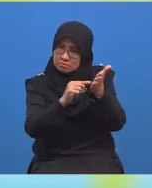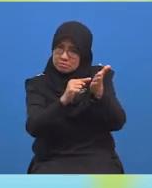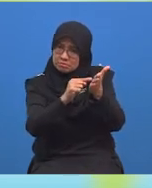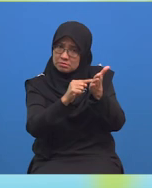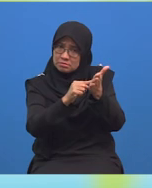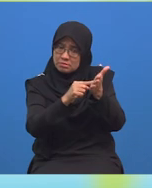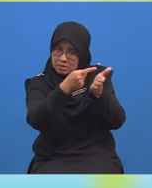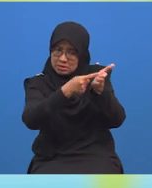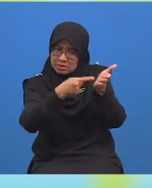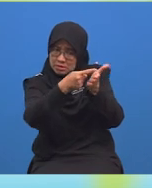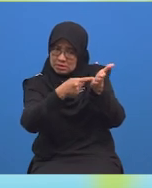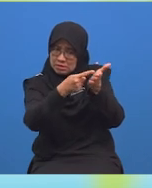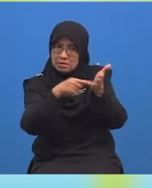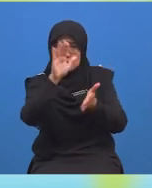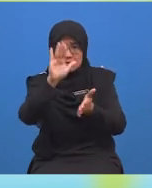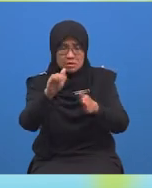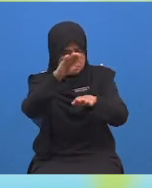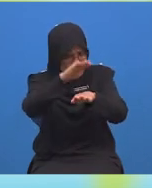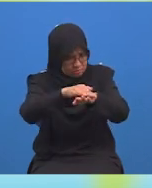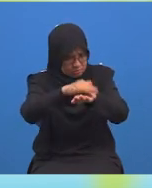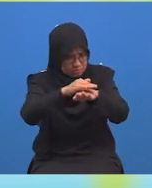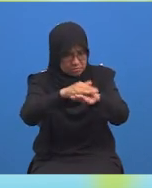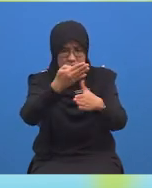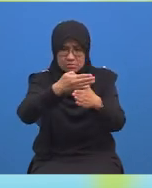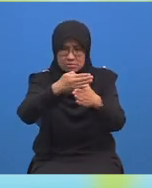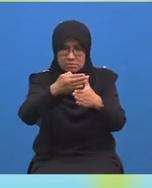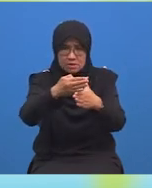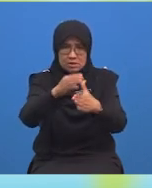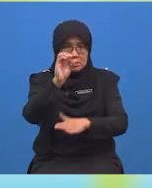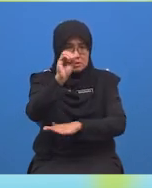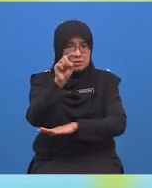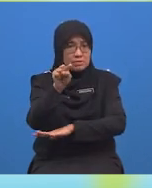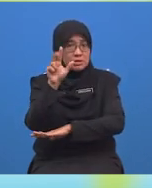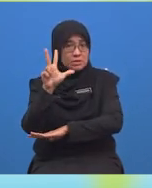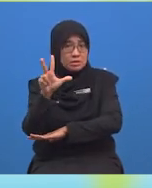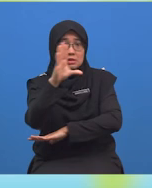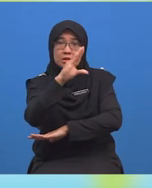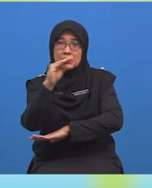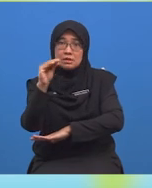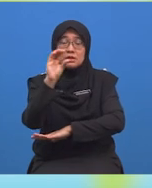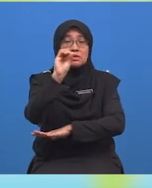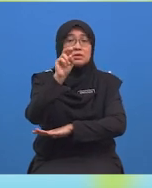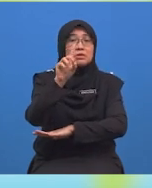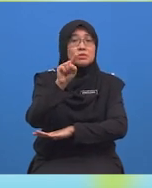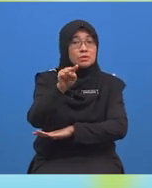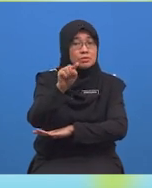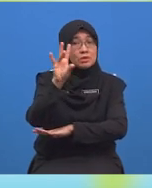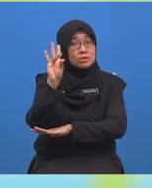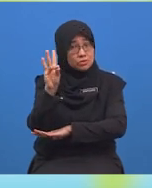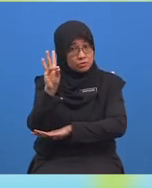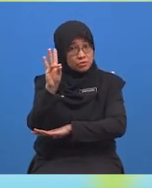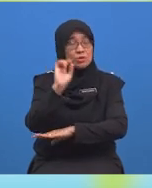petak berlorek yang bertindih antara nilai sifar perpuluhan 3 dan sifar perpuluhan 7.